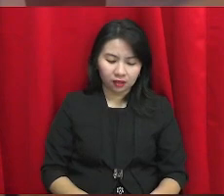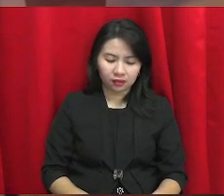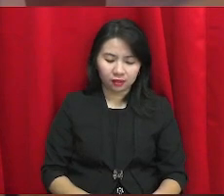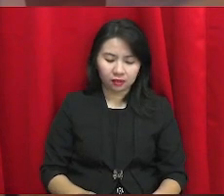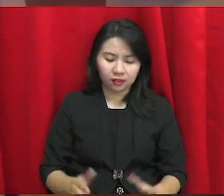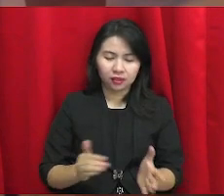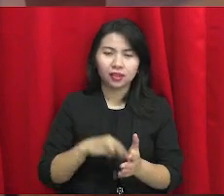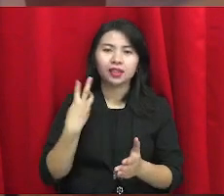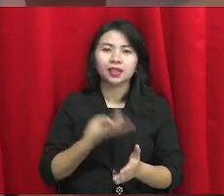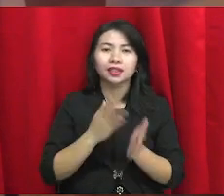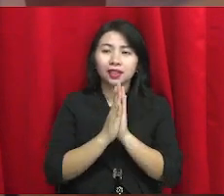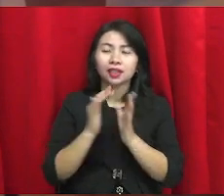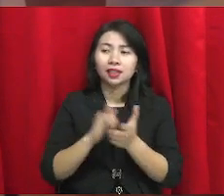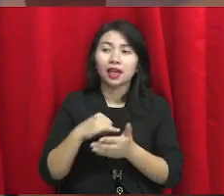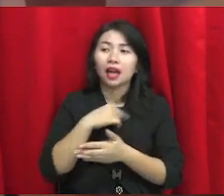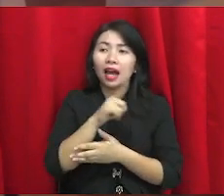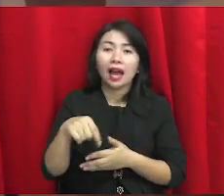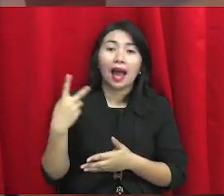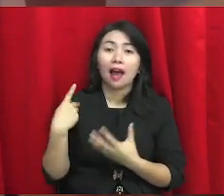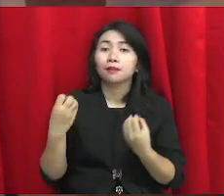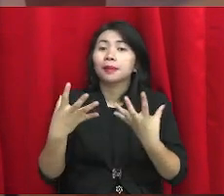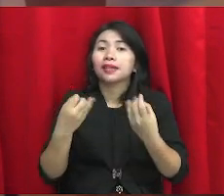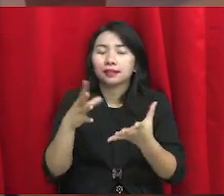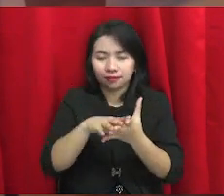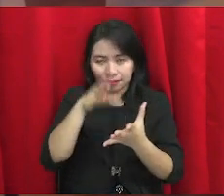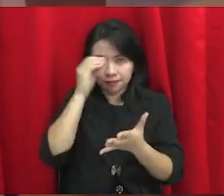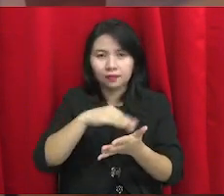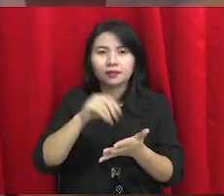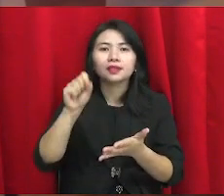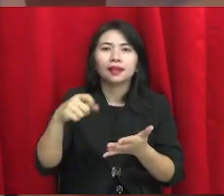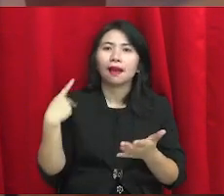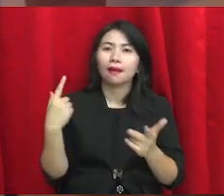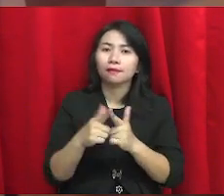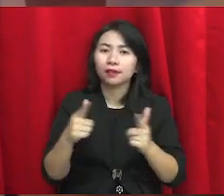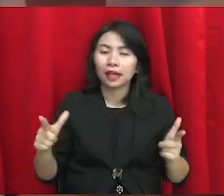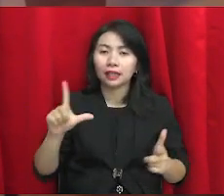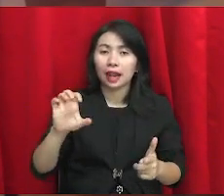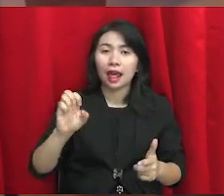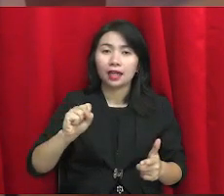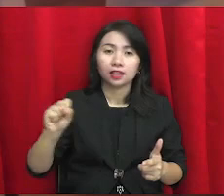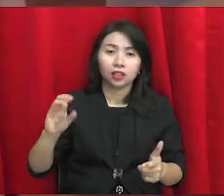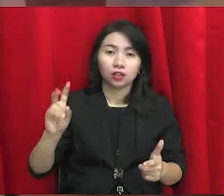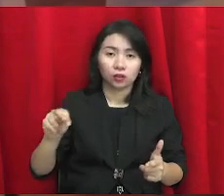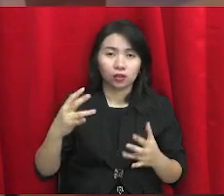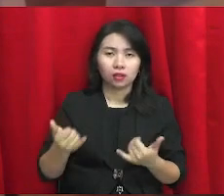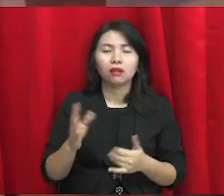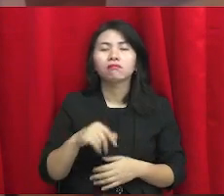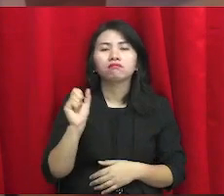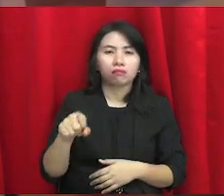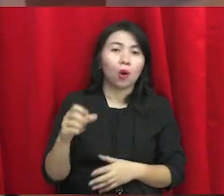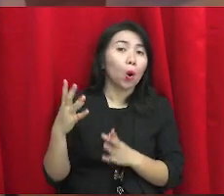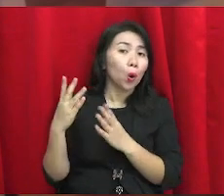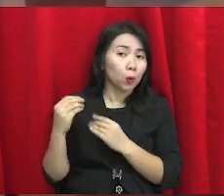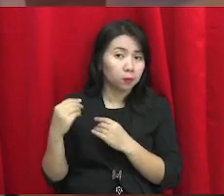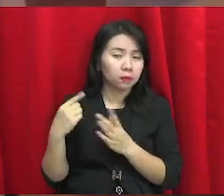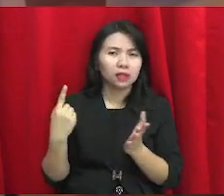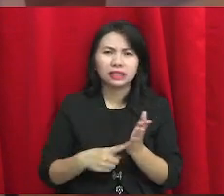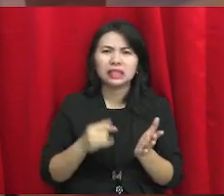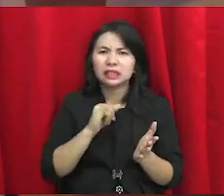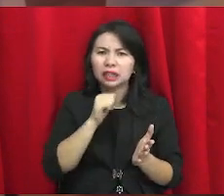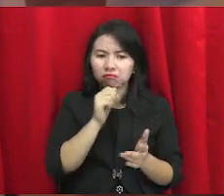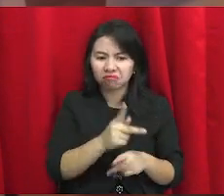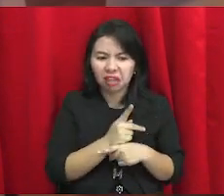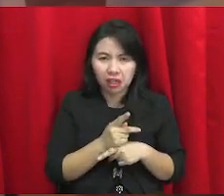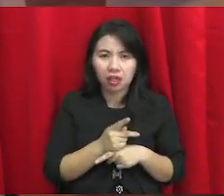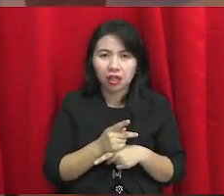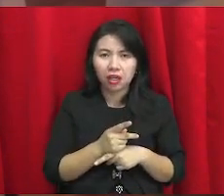tayong natutunan. Napakaganda po ng ating pong pinag-usapan. Mga kapatid, sana hindi po natin ito i-take negatively.